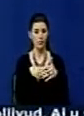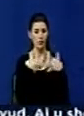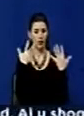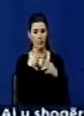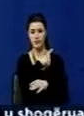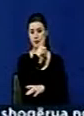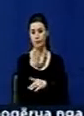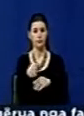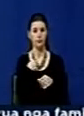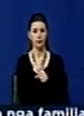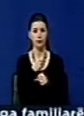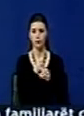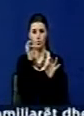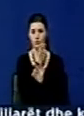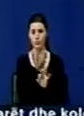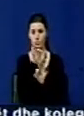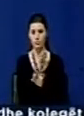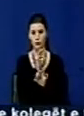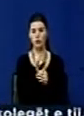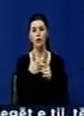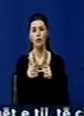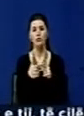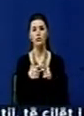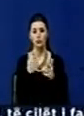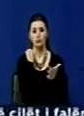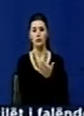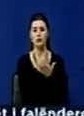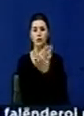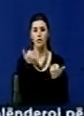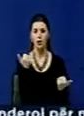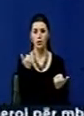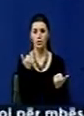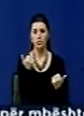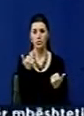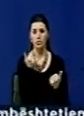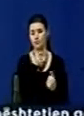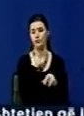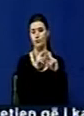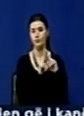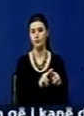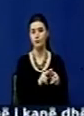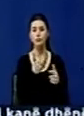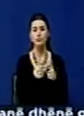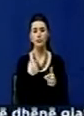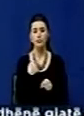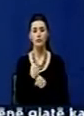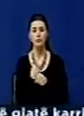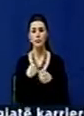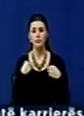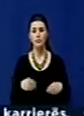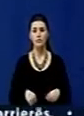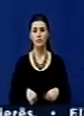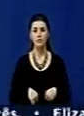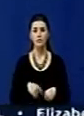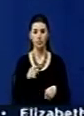2008-s nuk kam punuar në atë ordinancë. Për shkak të pamundësisë së licencimit të ordinancës, sepse profesioni im, mjeku emergjencës,